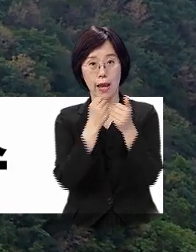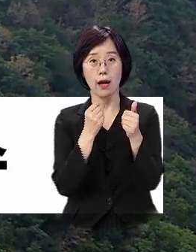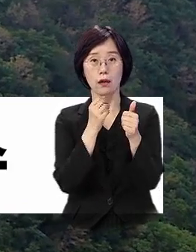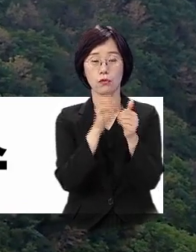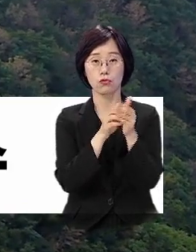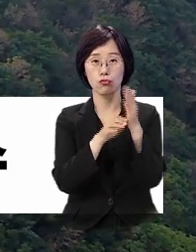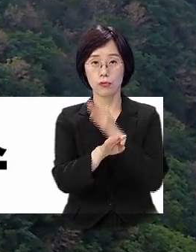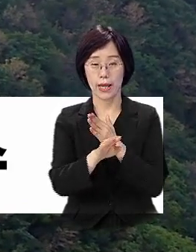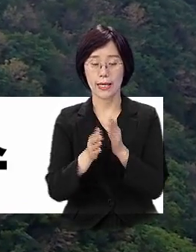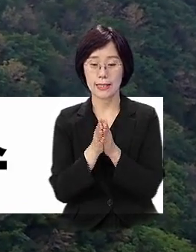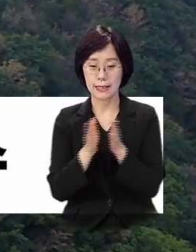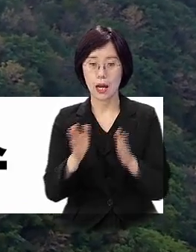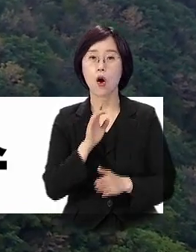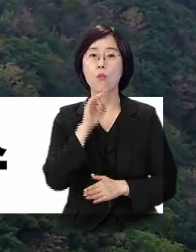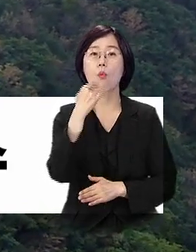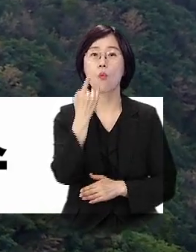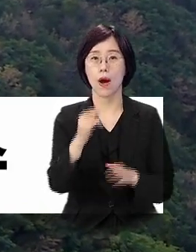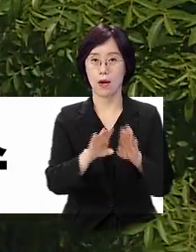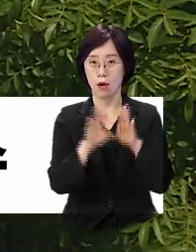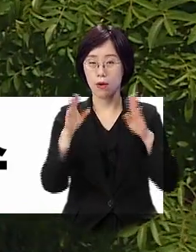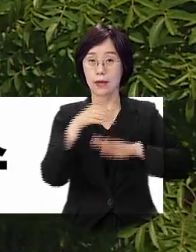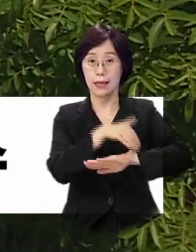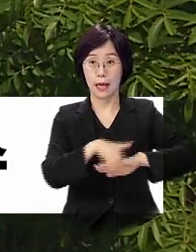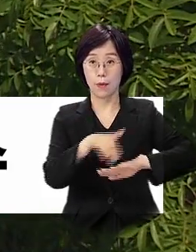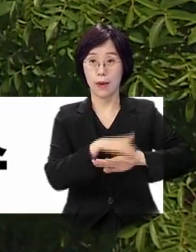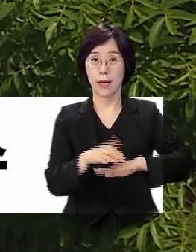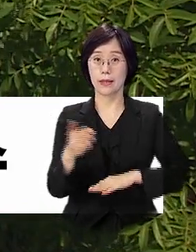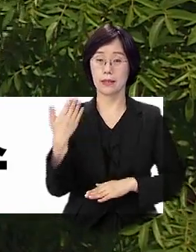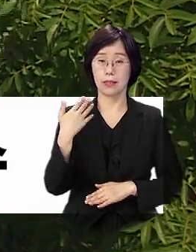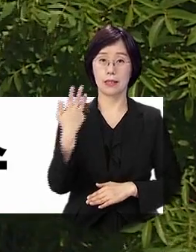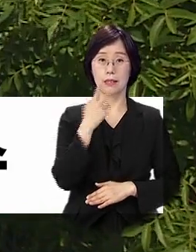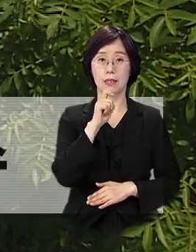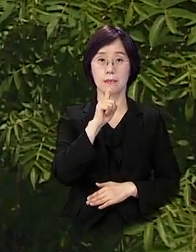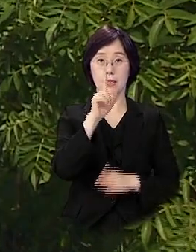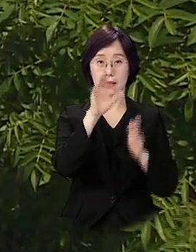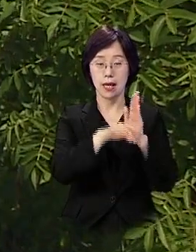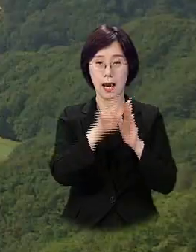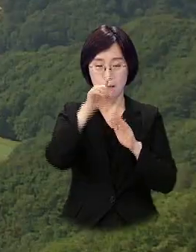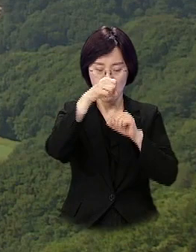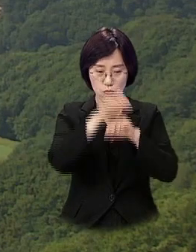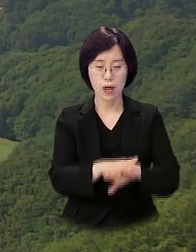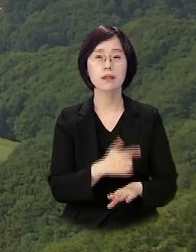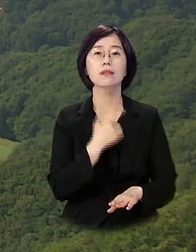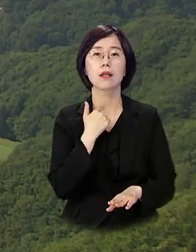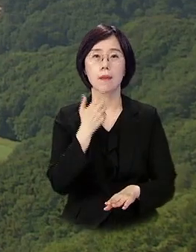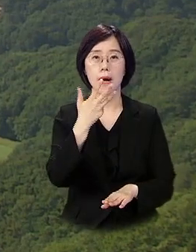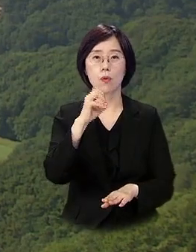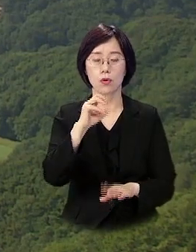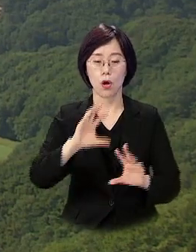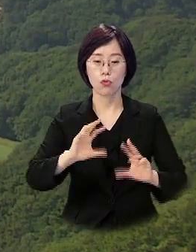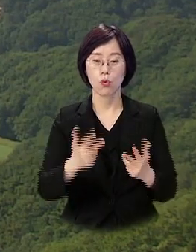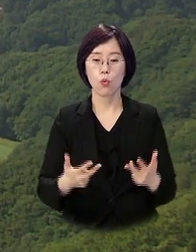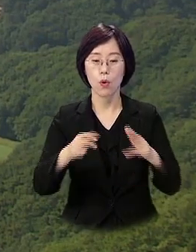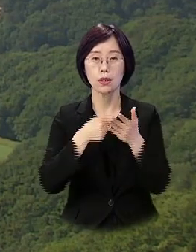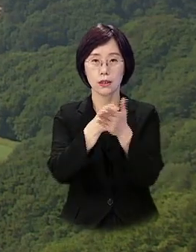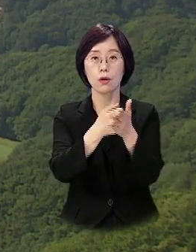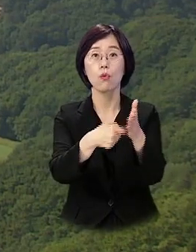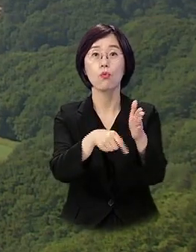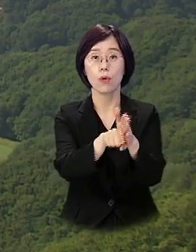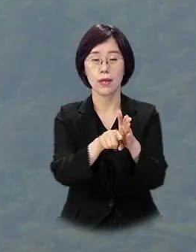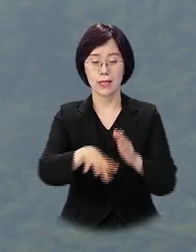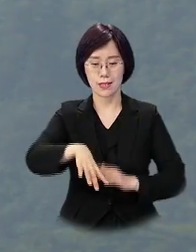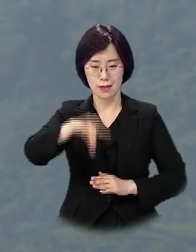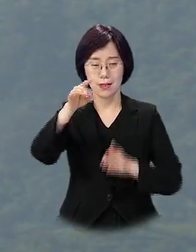착수보고회 를 가질 계획입니다 지난 2012년 한 차례 무산돼 떤 팔공산 국립공원 지정을 위압